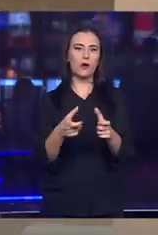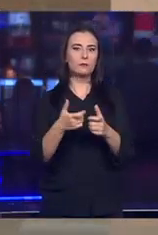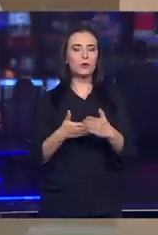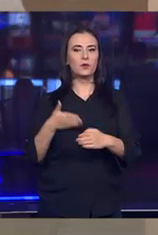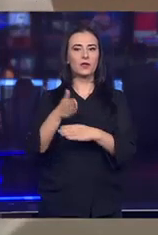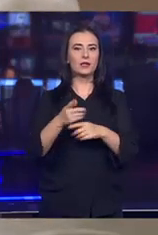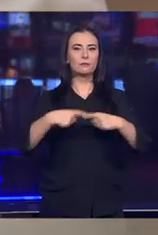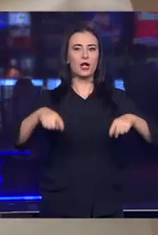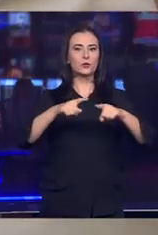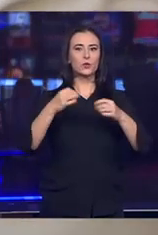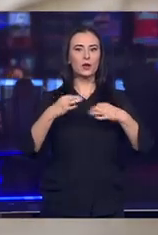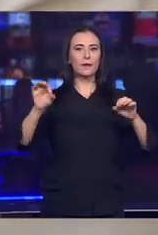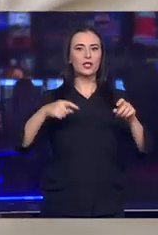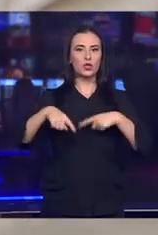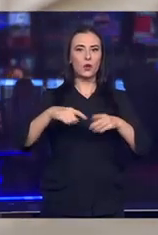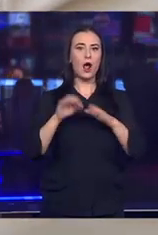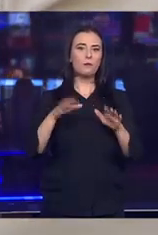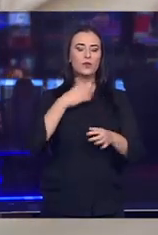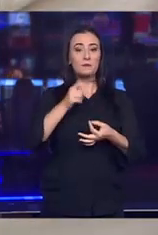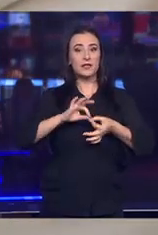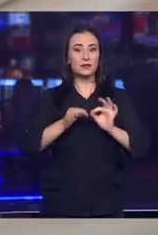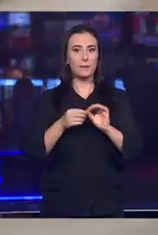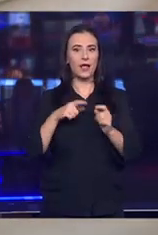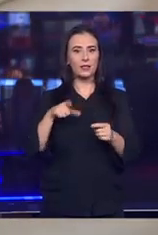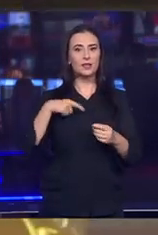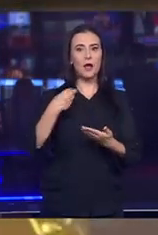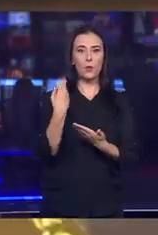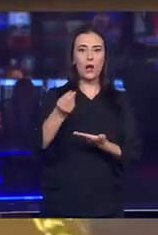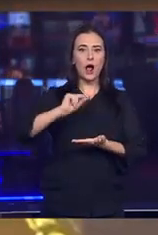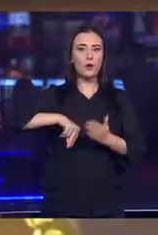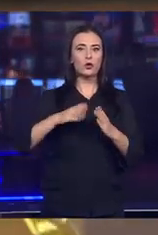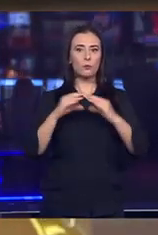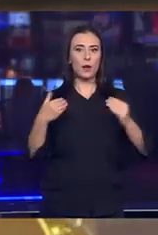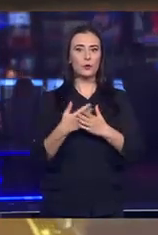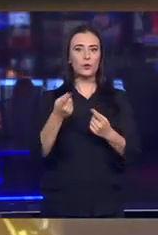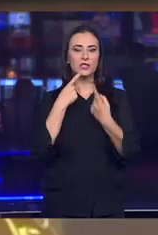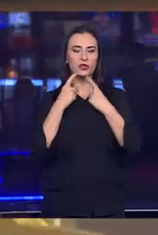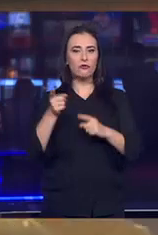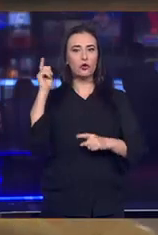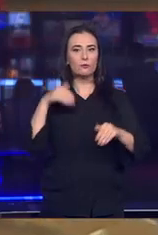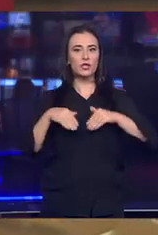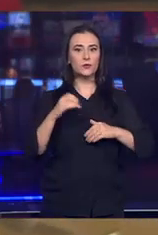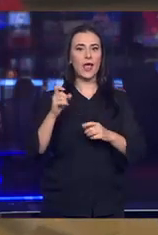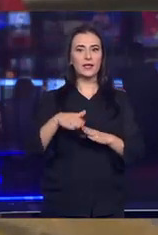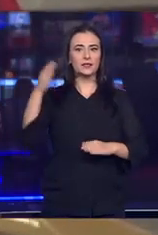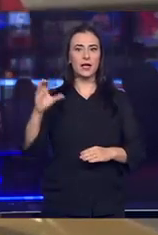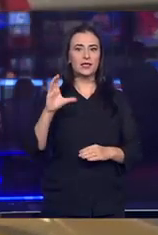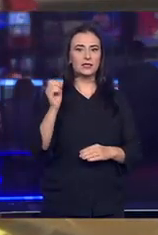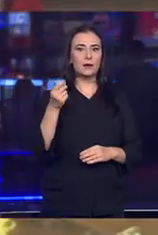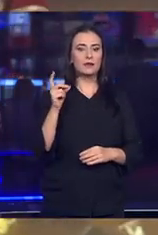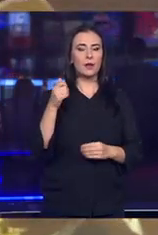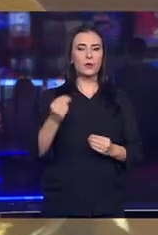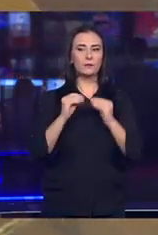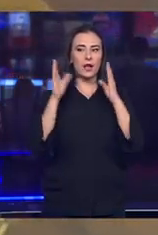spațiul de liberă circulație. Ce ar putea însemna acest acord pentru România, discutăm cu fostul ministru de externe, domnul Cristian Diaconescu. Bună